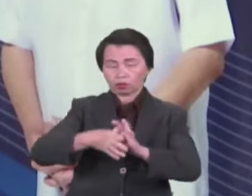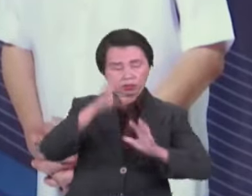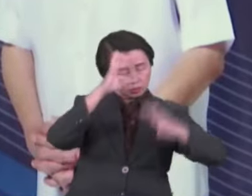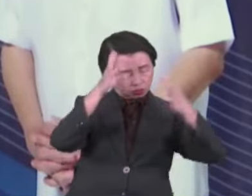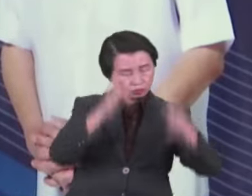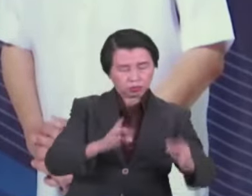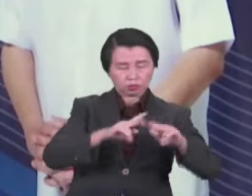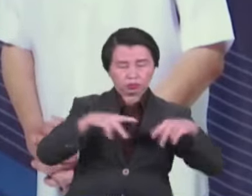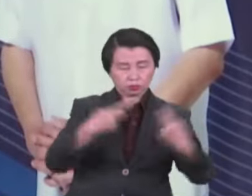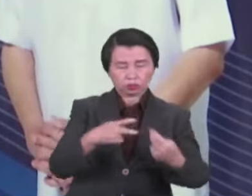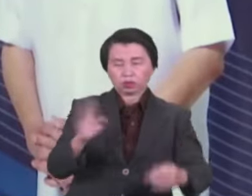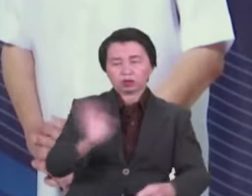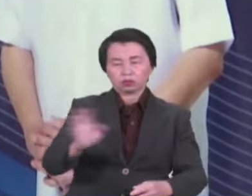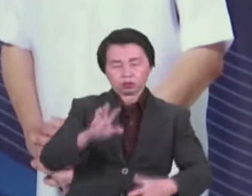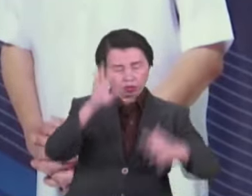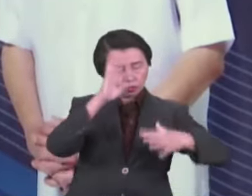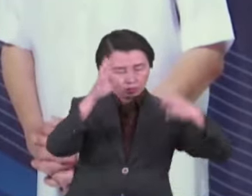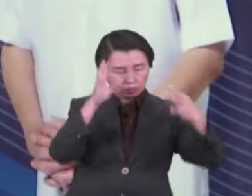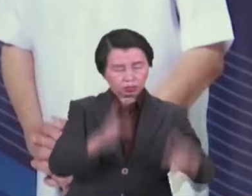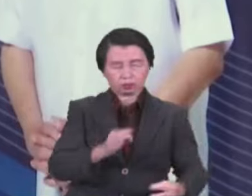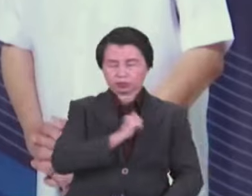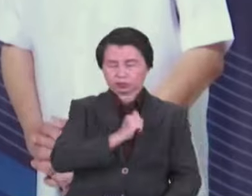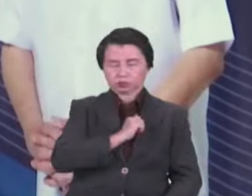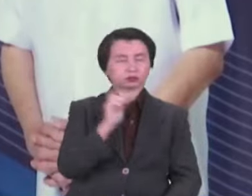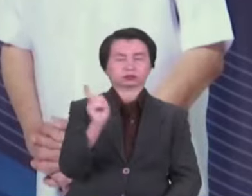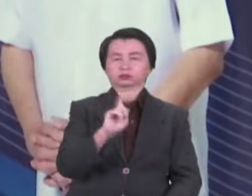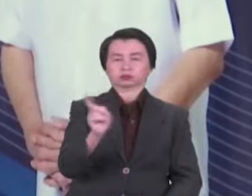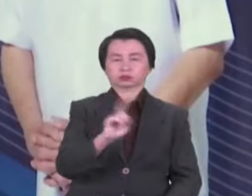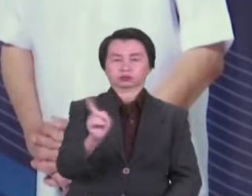diputuskan oleh parti dan bukannya diputuskan secara bersendirian.